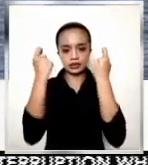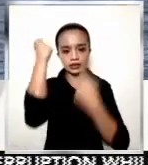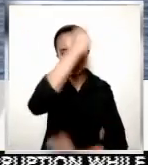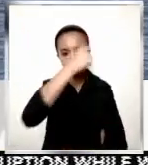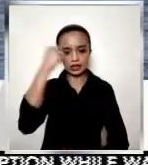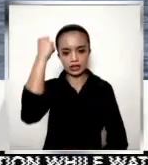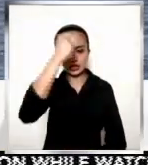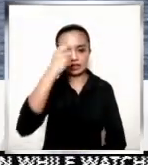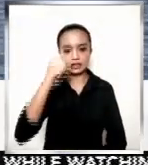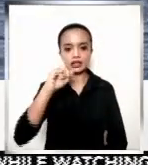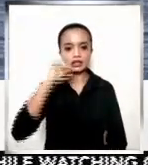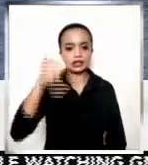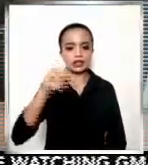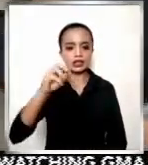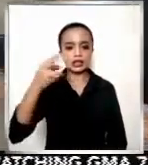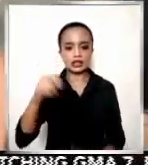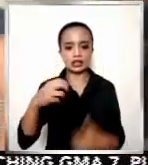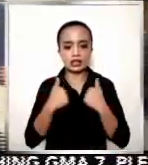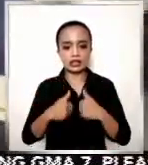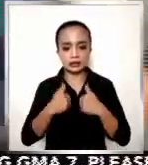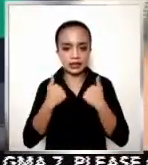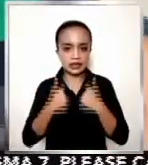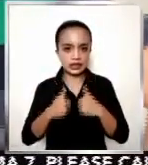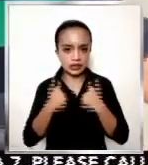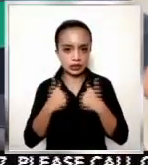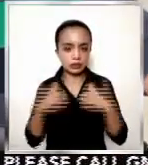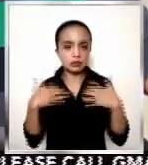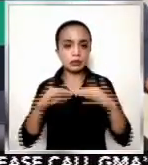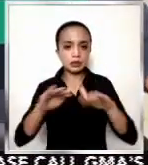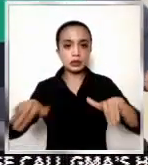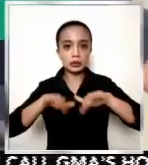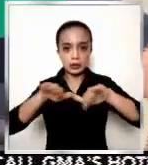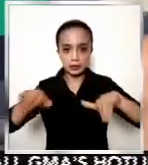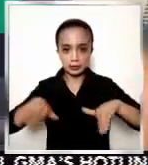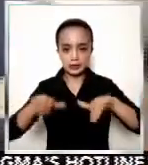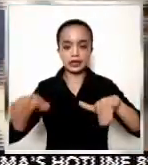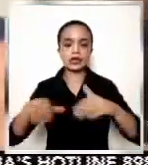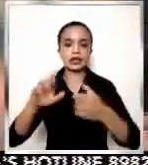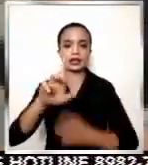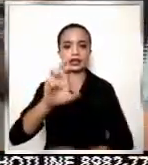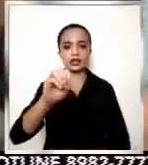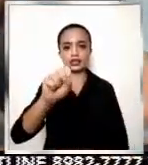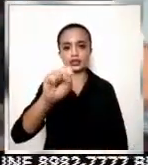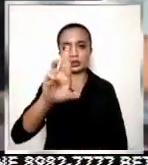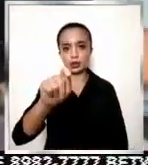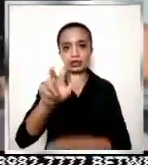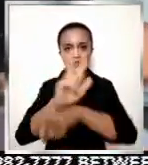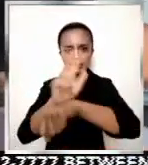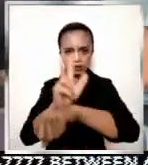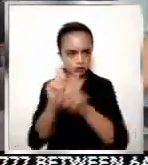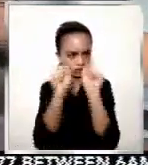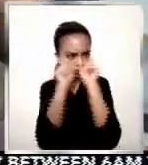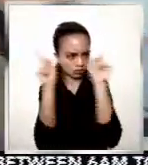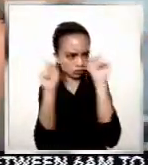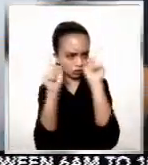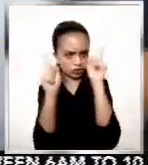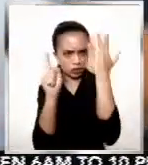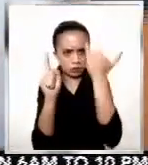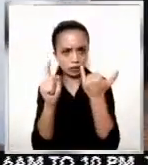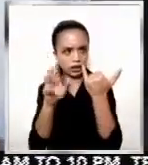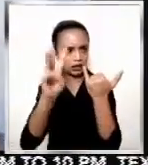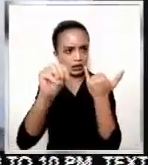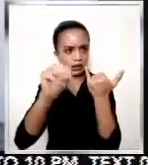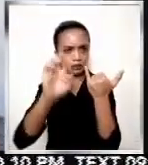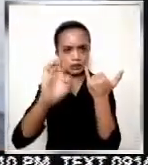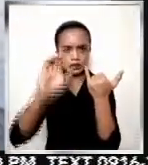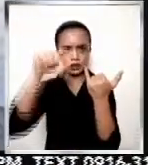na maligo sa mga resort. Sa Naga City, nagulat ang mga opisyal doon bakit biglang nailagay sa MECQ ang lungsod kayong